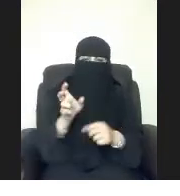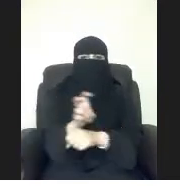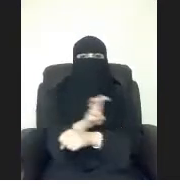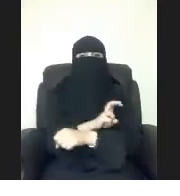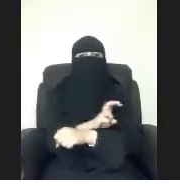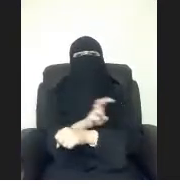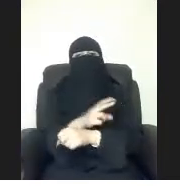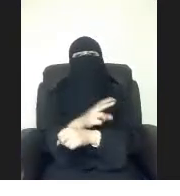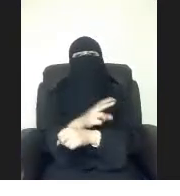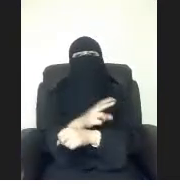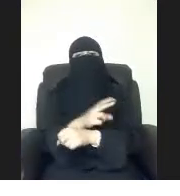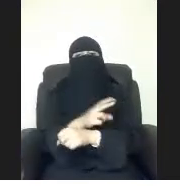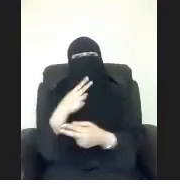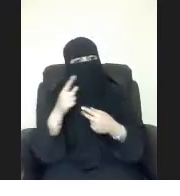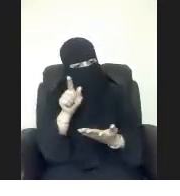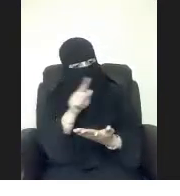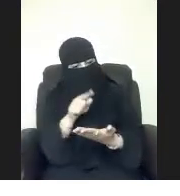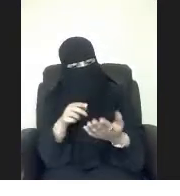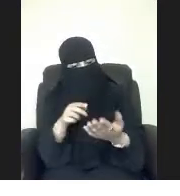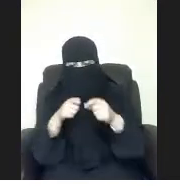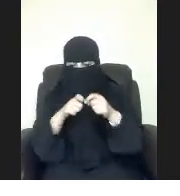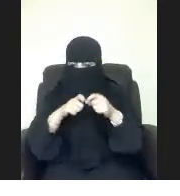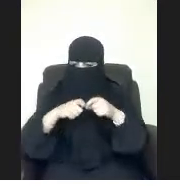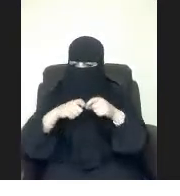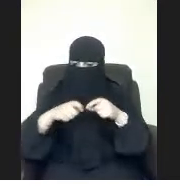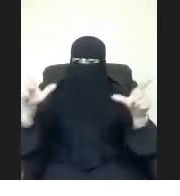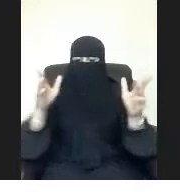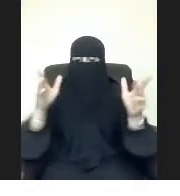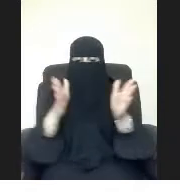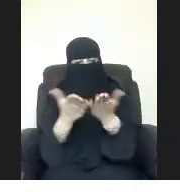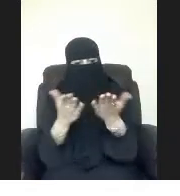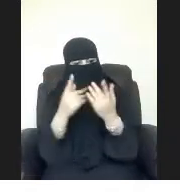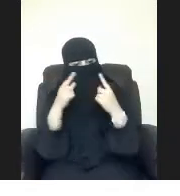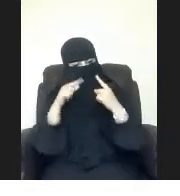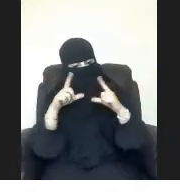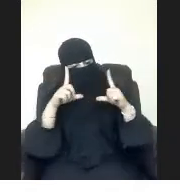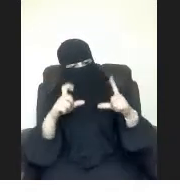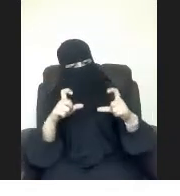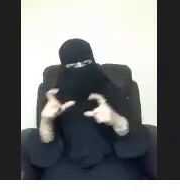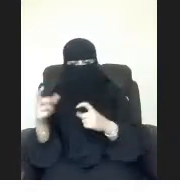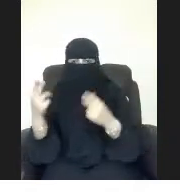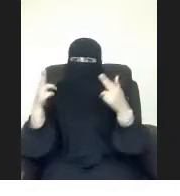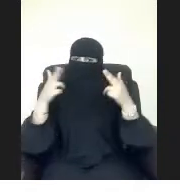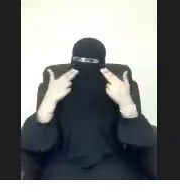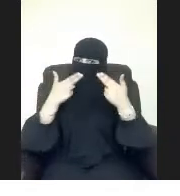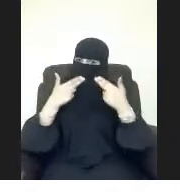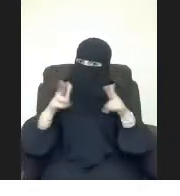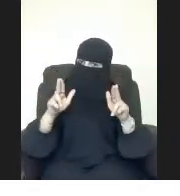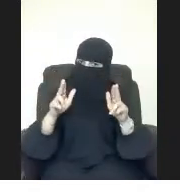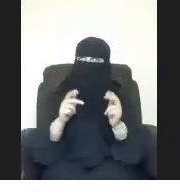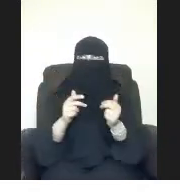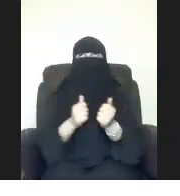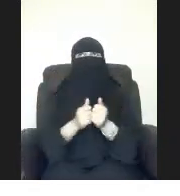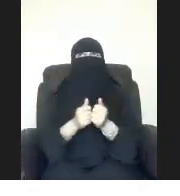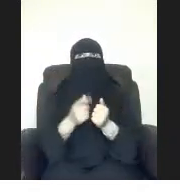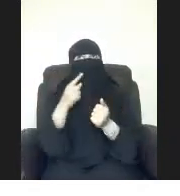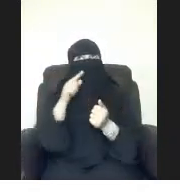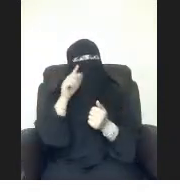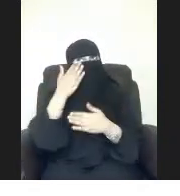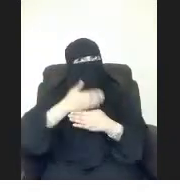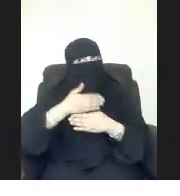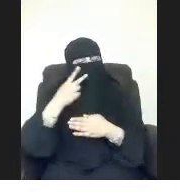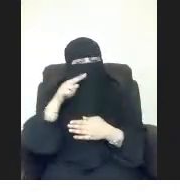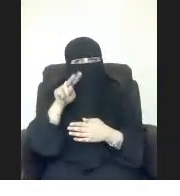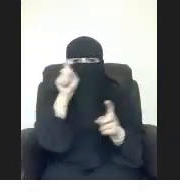يمكن أن تتضمن المنشورات في اليوديج على نصوص، صور، مقاطع فيديو، وكذلك بالإمكان عمل استطلاعات رأي،